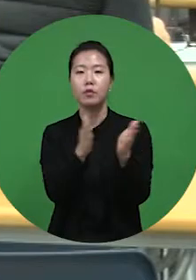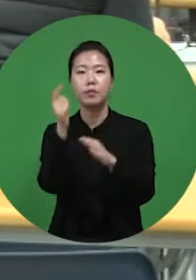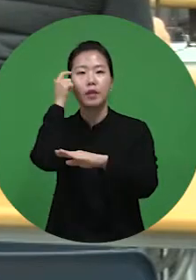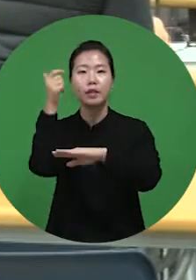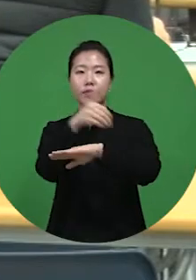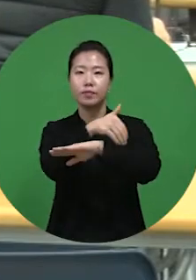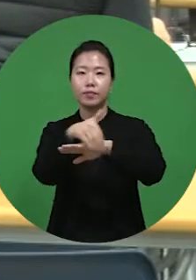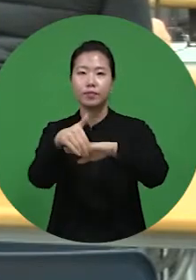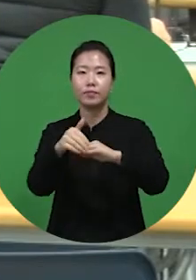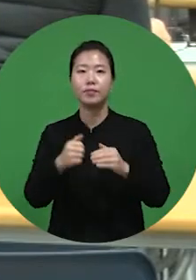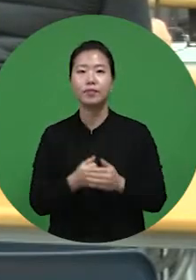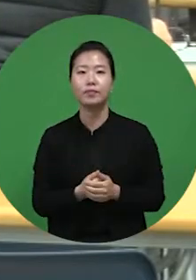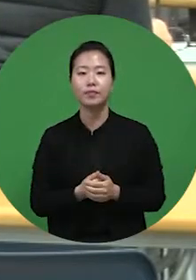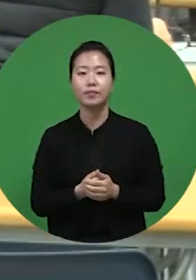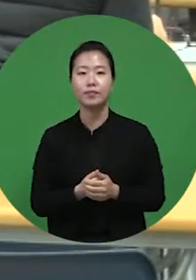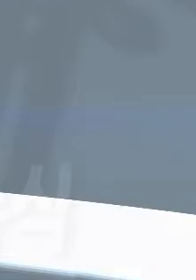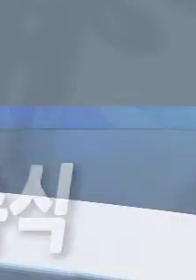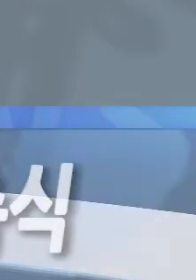마련할 것입니다.